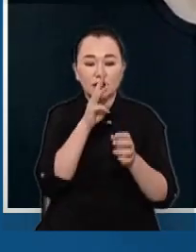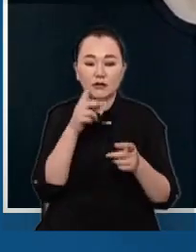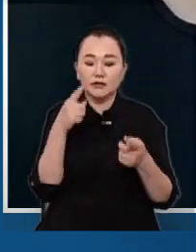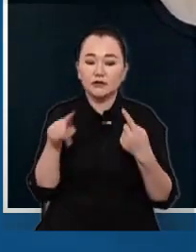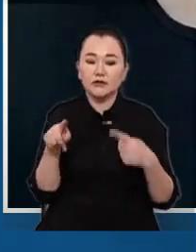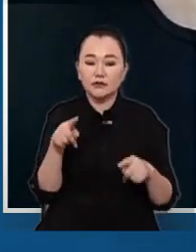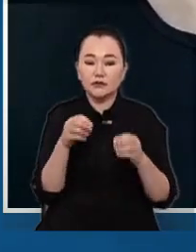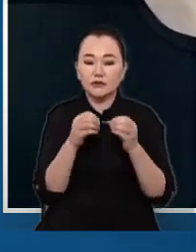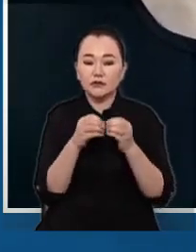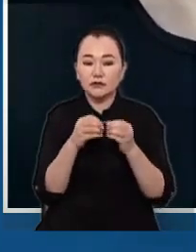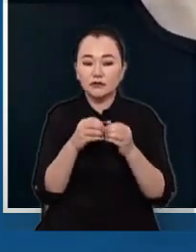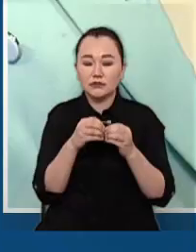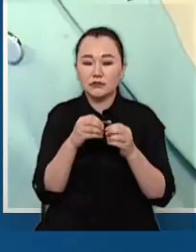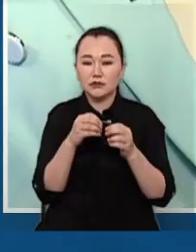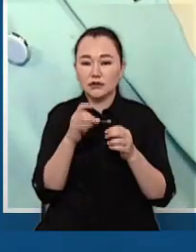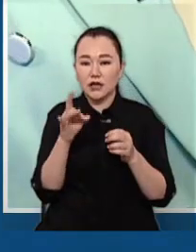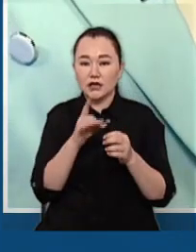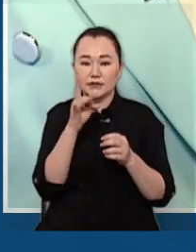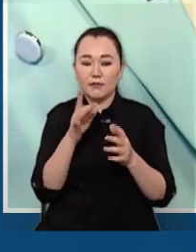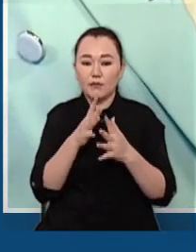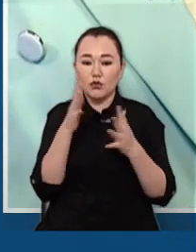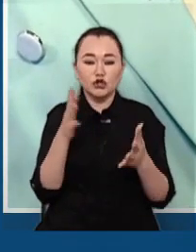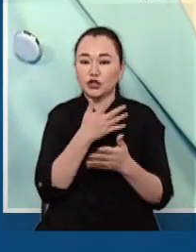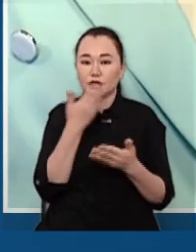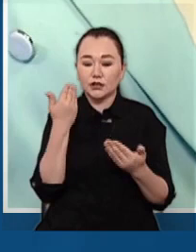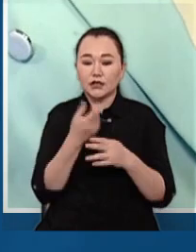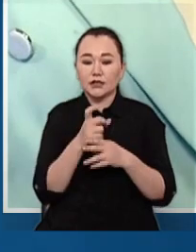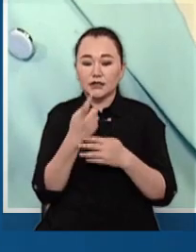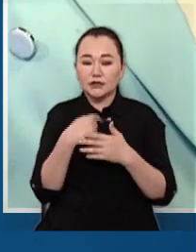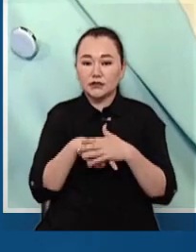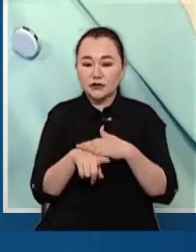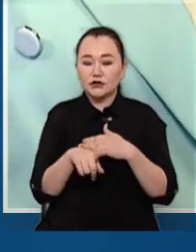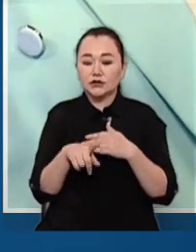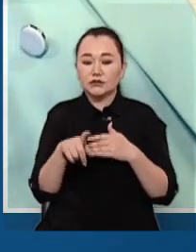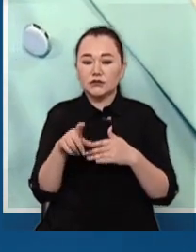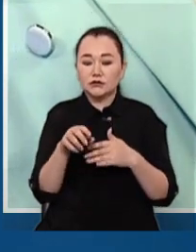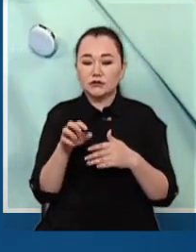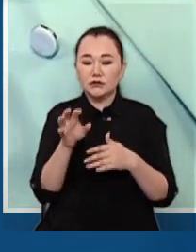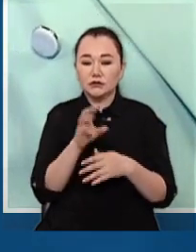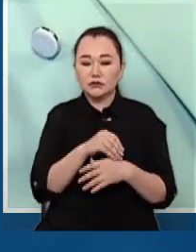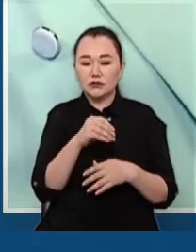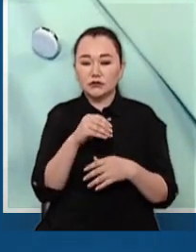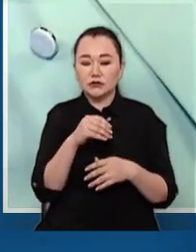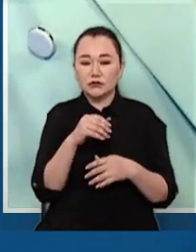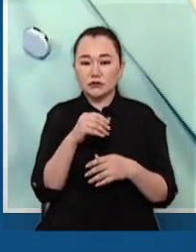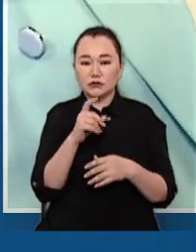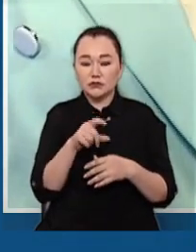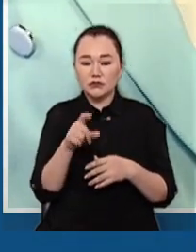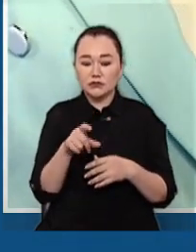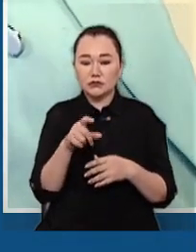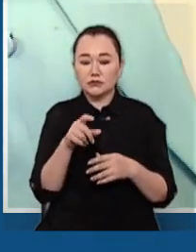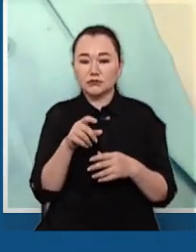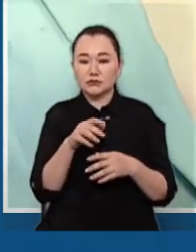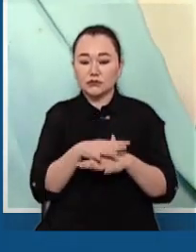айырмашылығы 10 еседен артық емес. Бұл дегеніңіз жалпы қоғамдың мүшелерінің